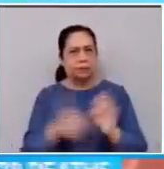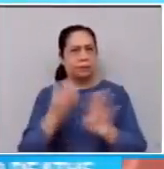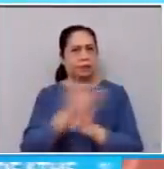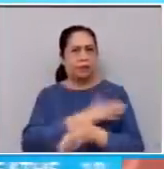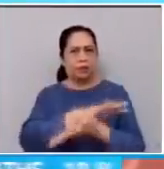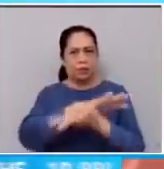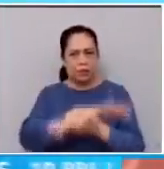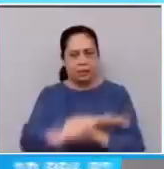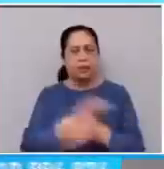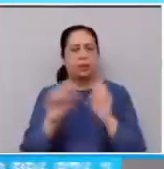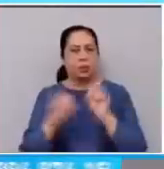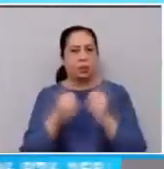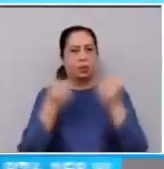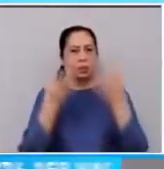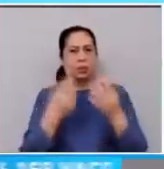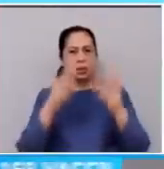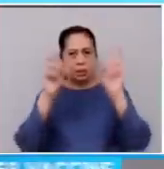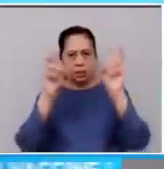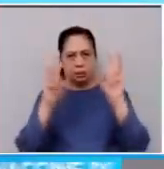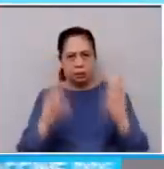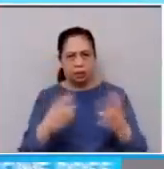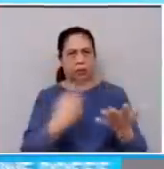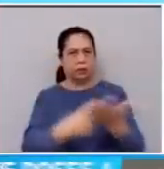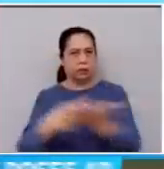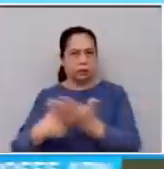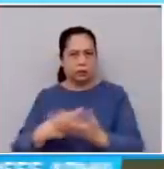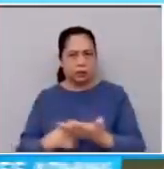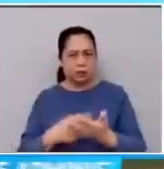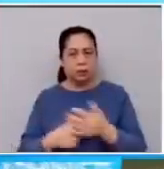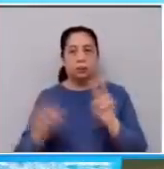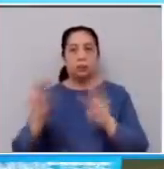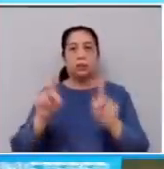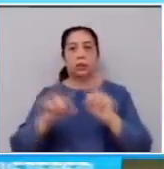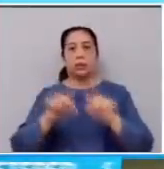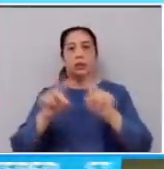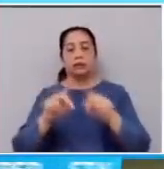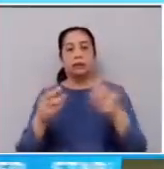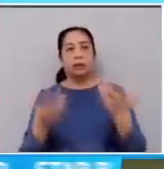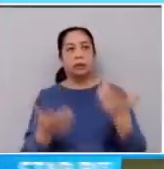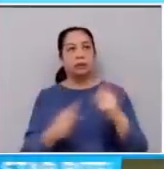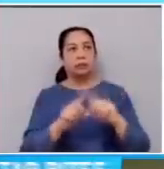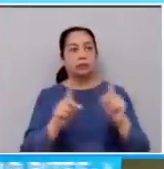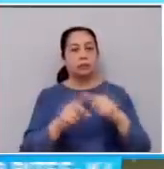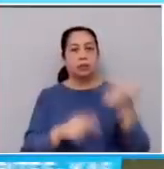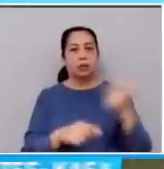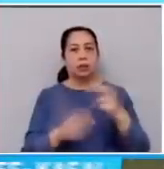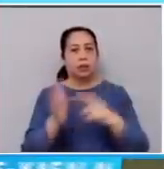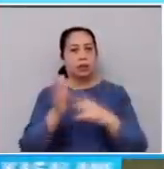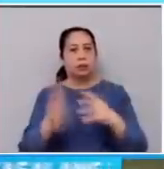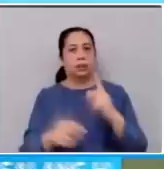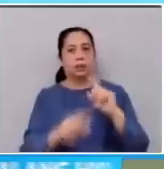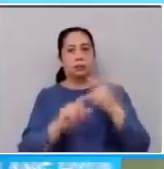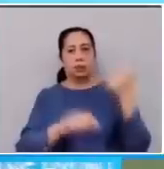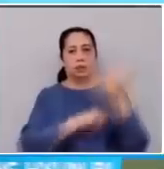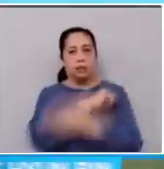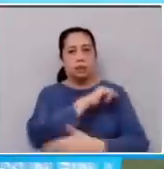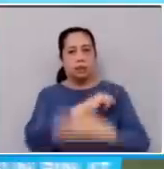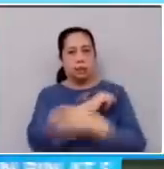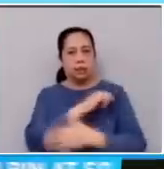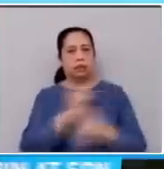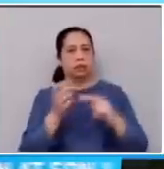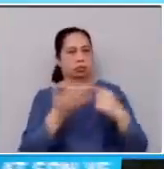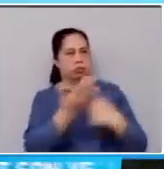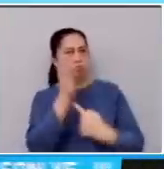maraming pag-uusapan at makikita ng iba't ibang kawani ng ibang bansa, iba-ibang representante ng Pilipinas ay handa